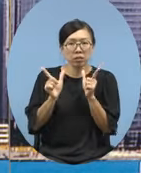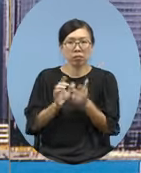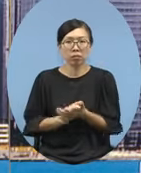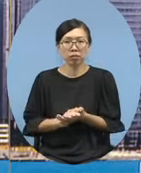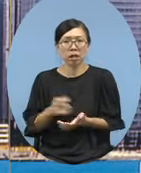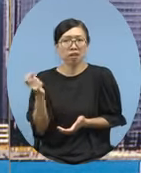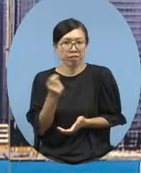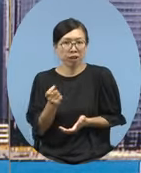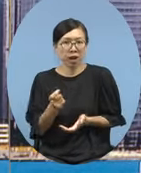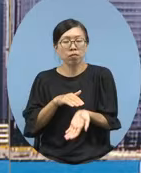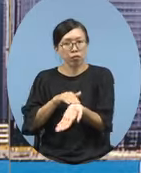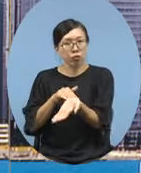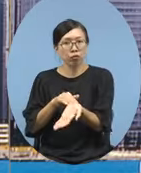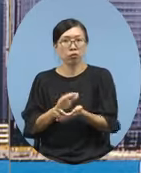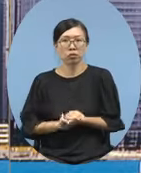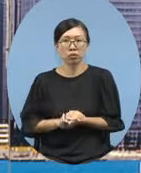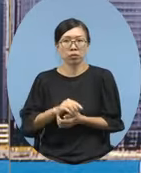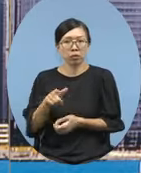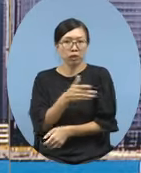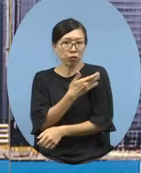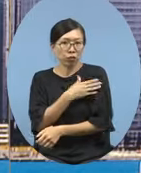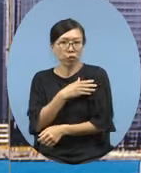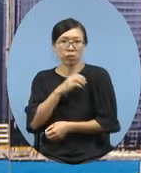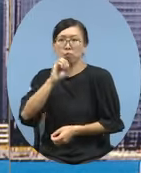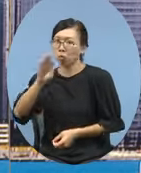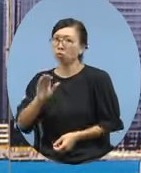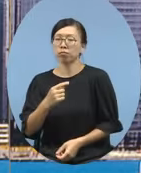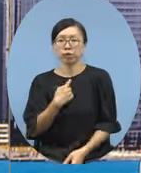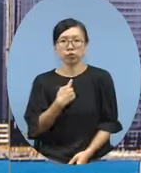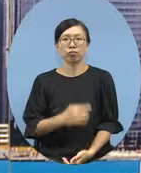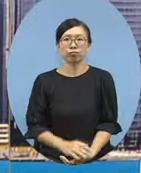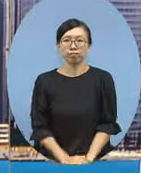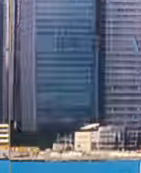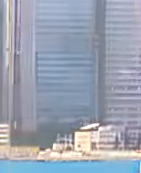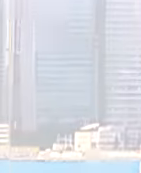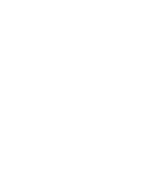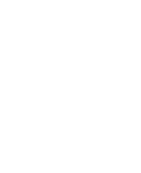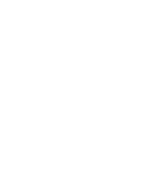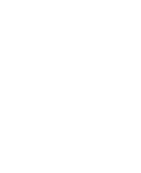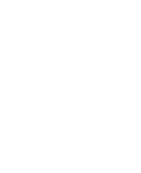症狀咧，就應該盡快去求醫，並且通知當值嘅醫護人員嘅。